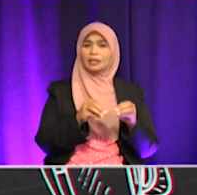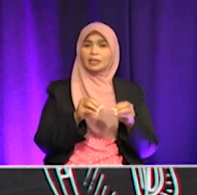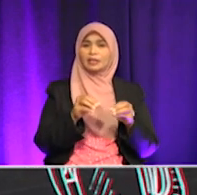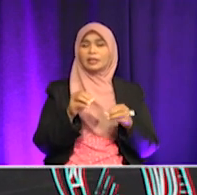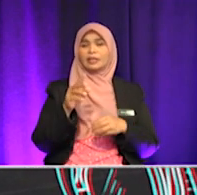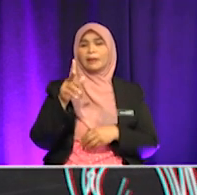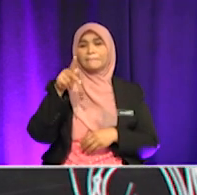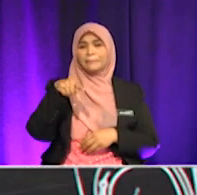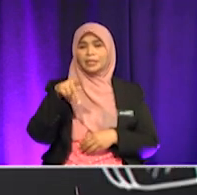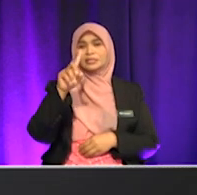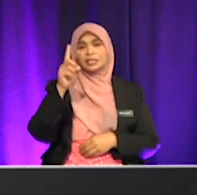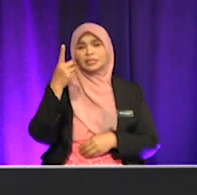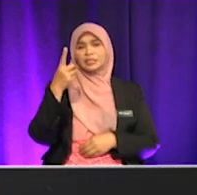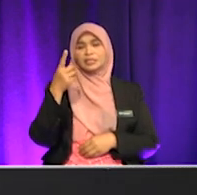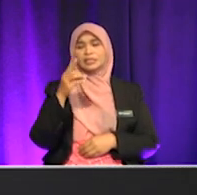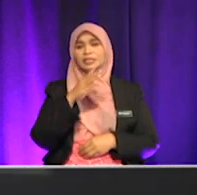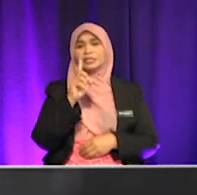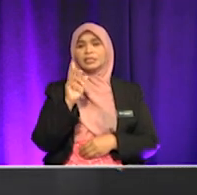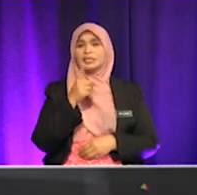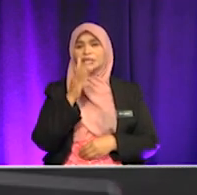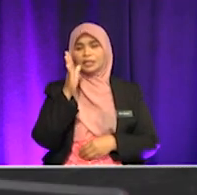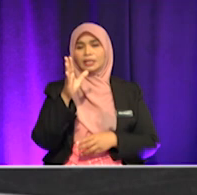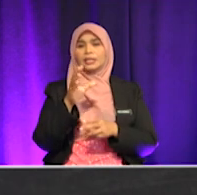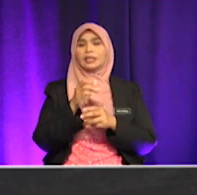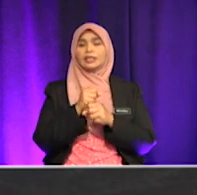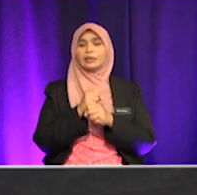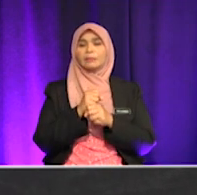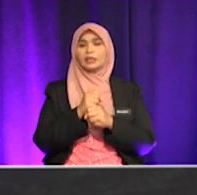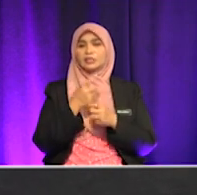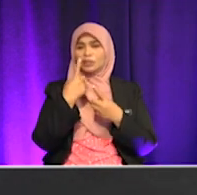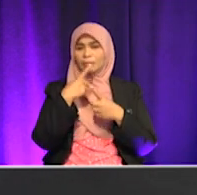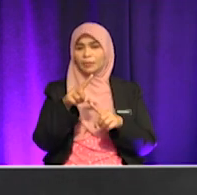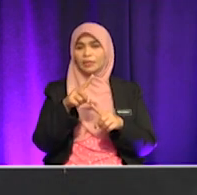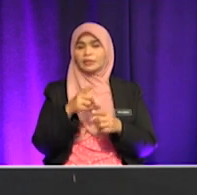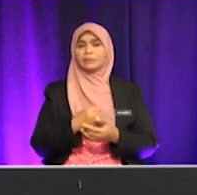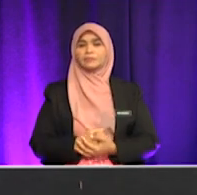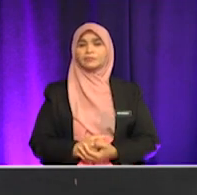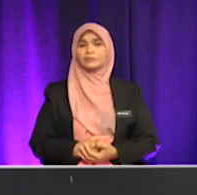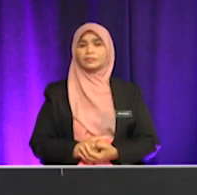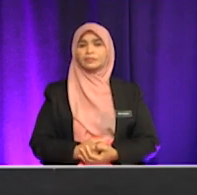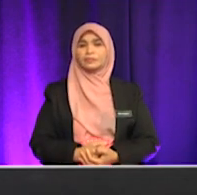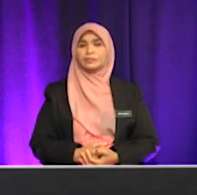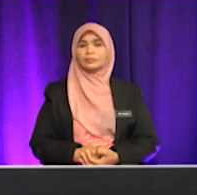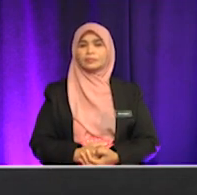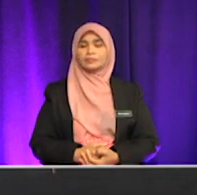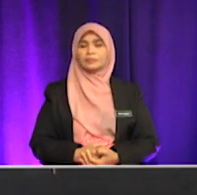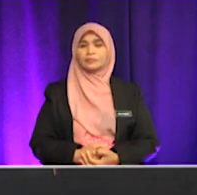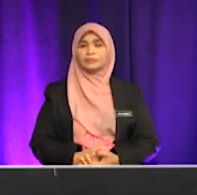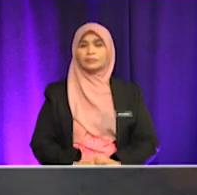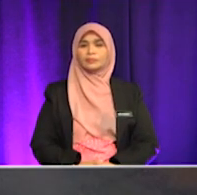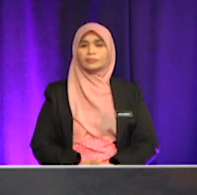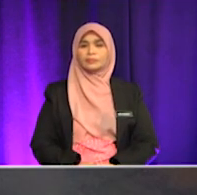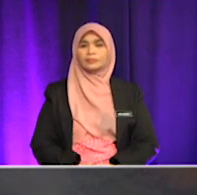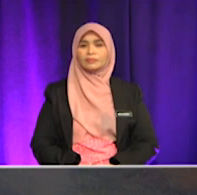P sahaja, maka kita akan dapat jawapan dia N bersamaan dengan Q tolak P. Terima kasih Nasrullah. Cikgu bagi satu